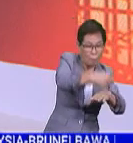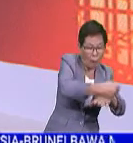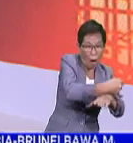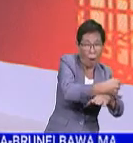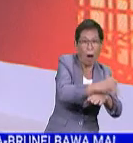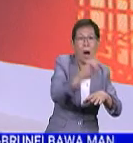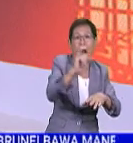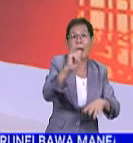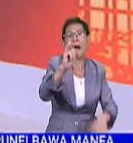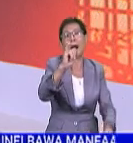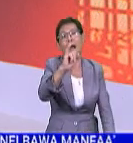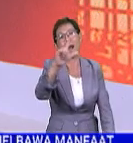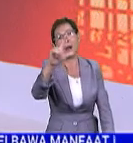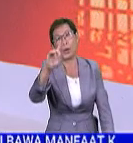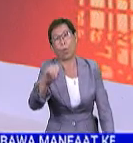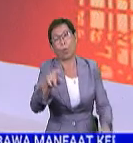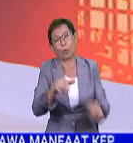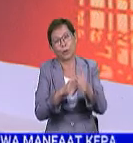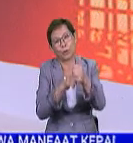Antarabangsa ILO.